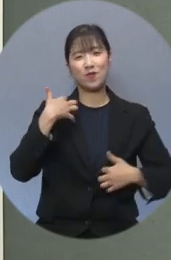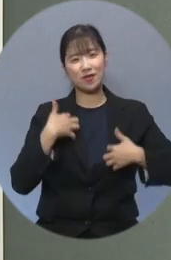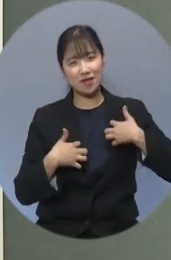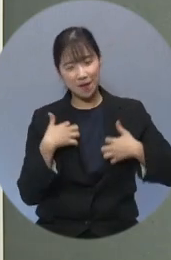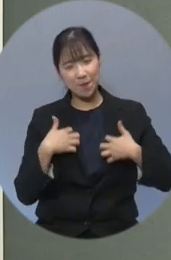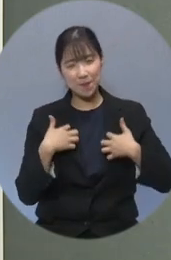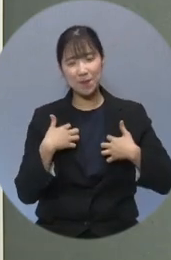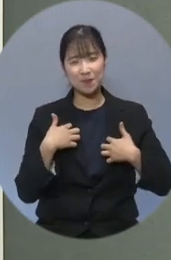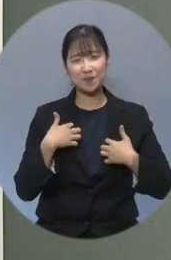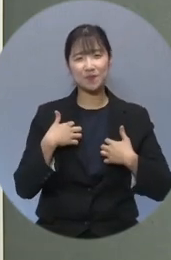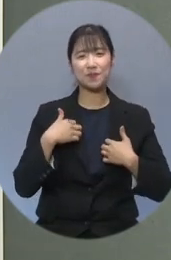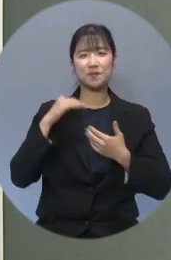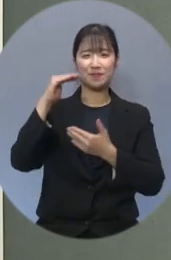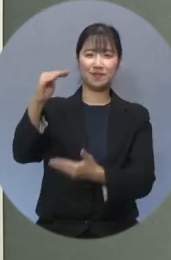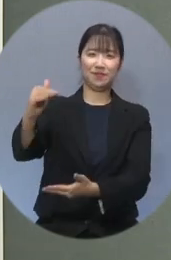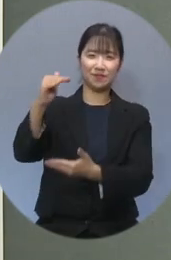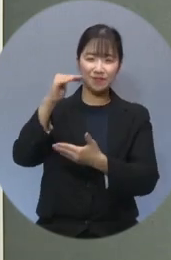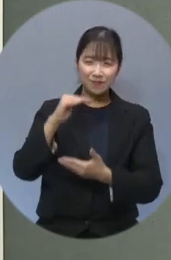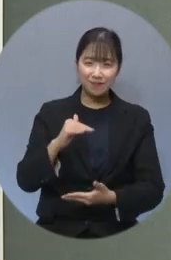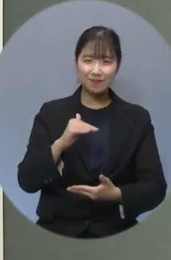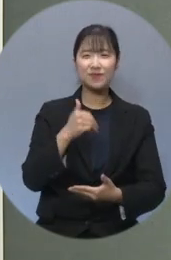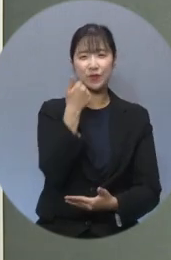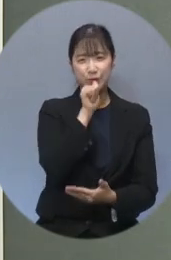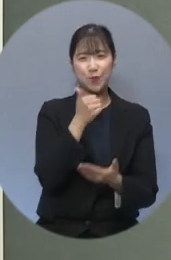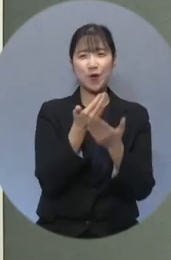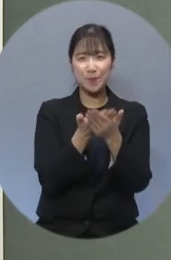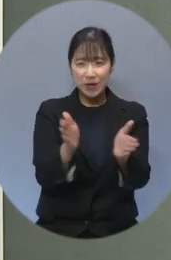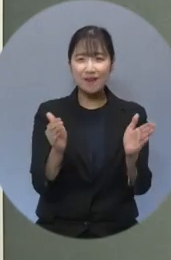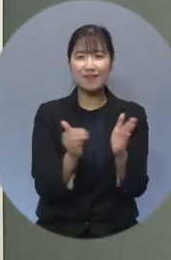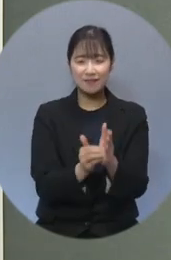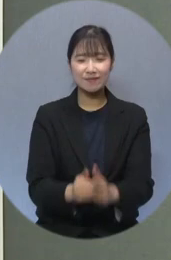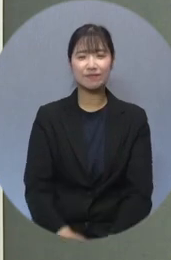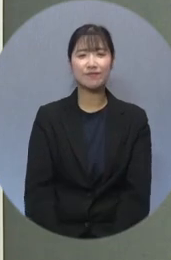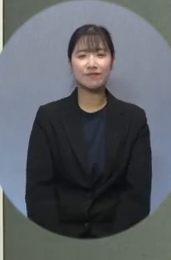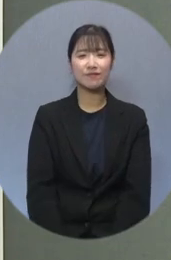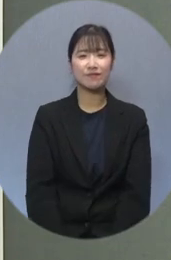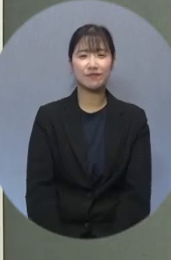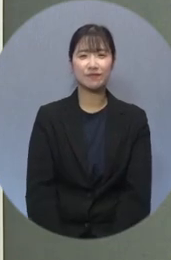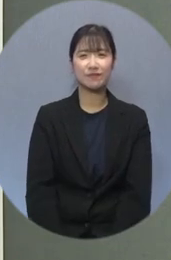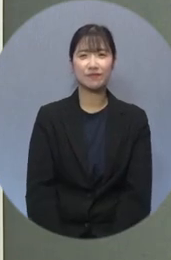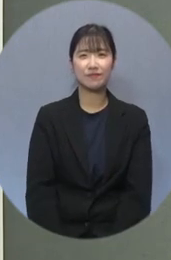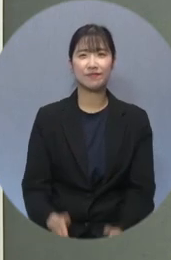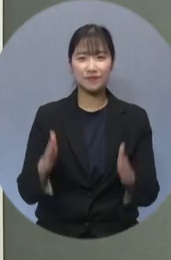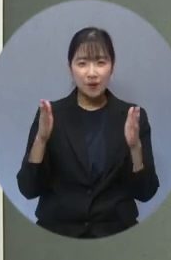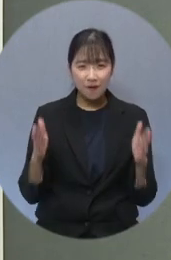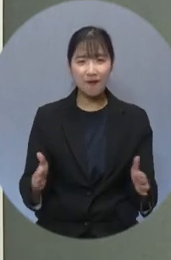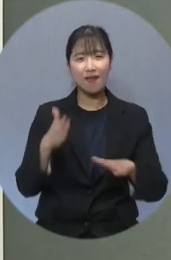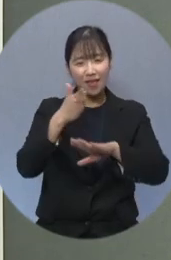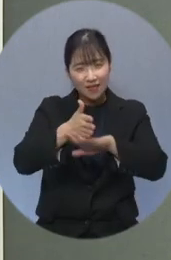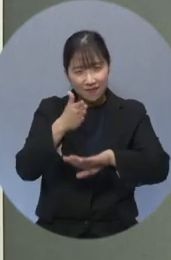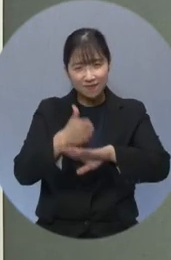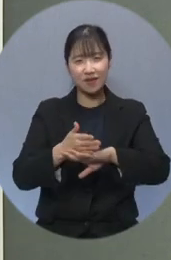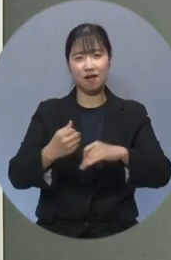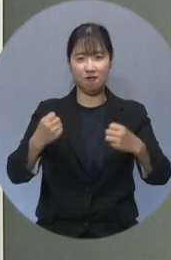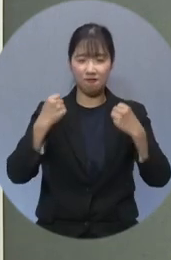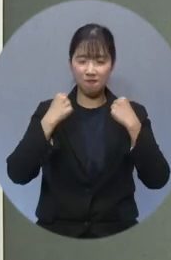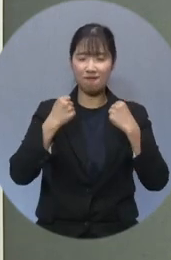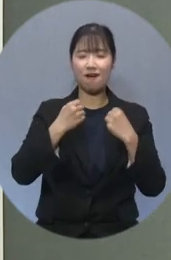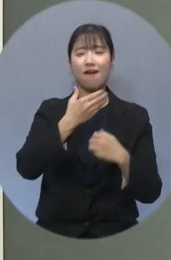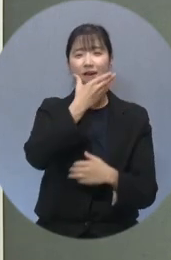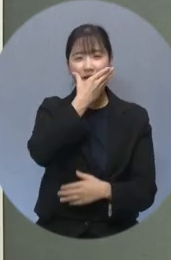재밌는 본인의 얘기를 곁들여서 소개해드렸습니다. 그동안 감사합니다.